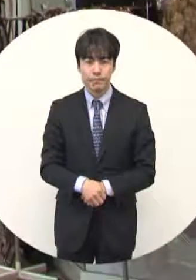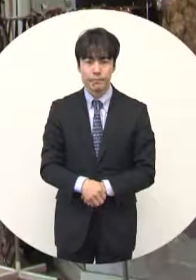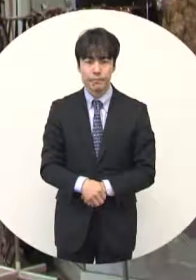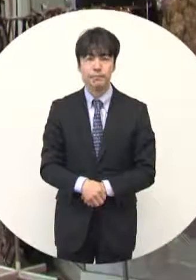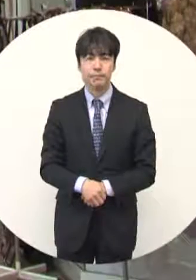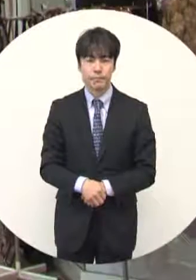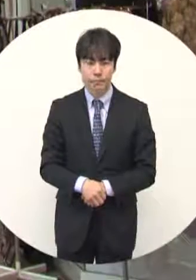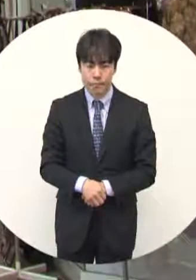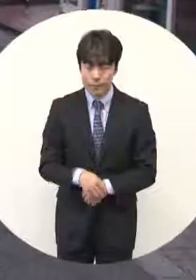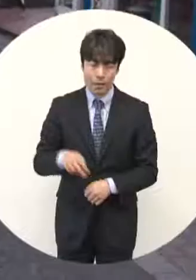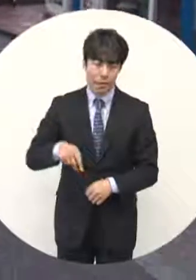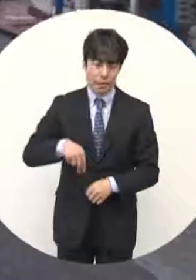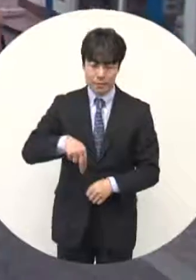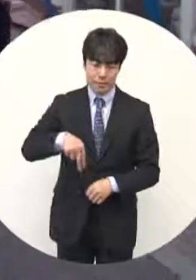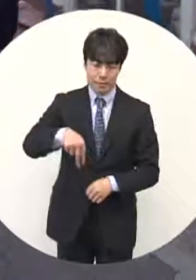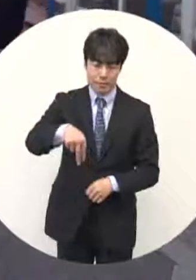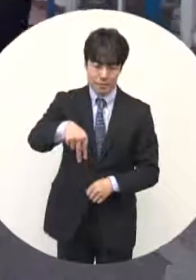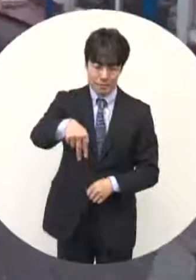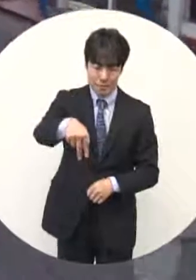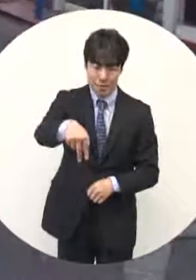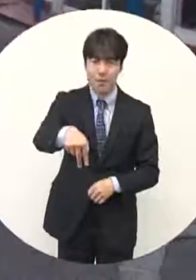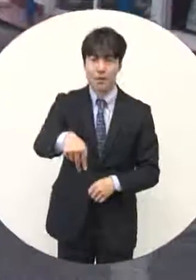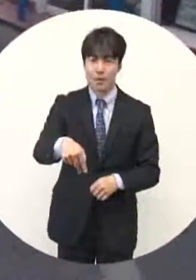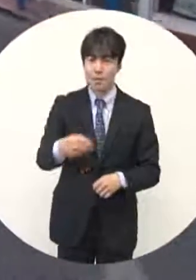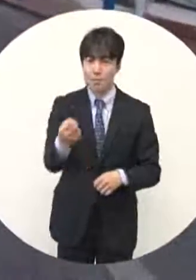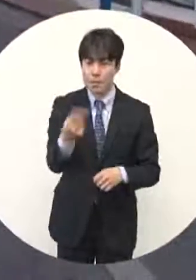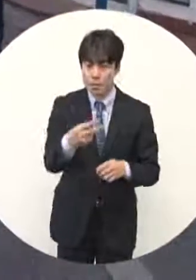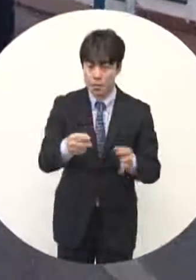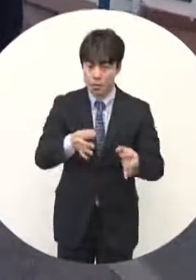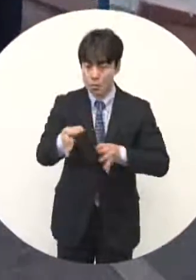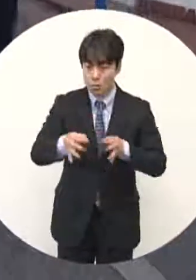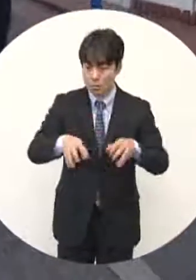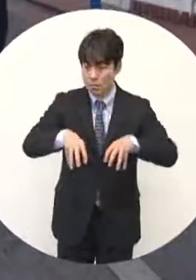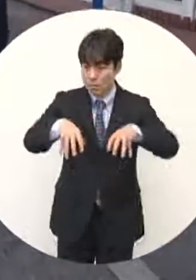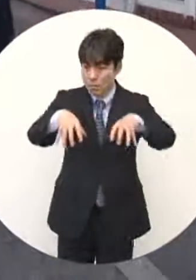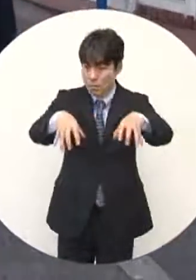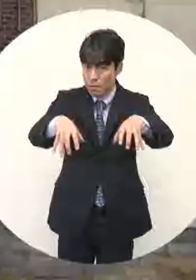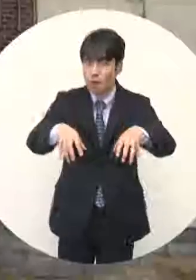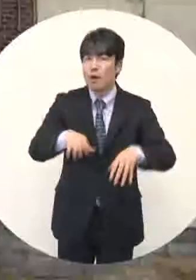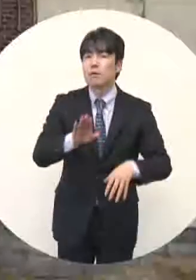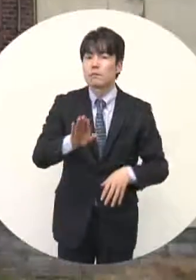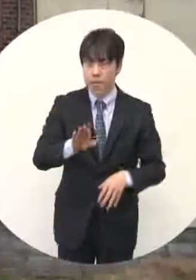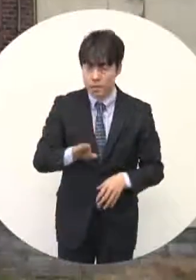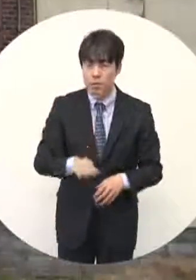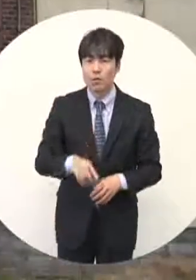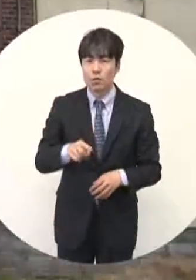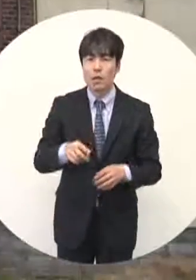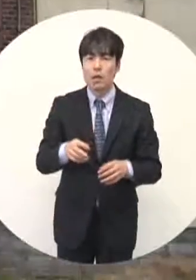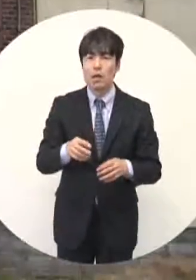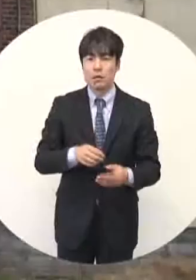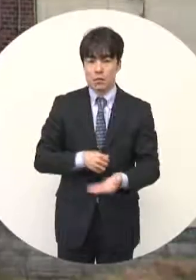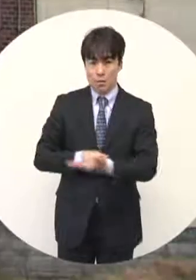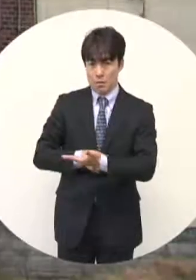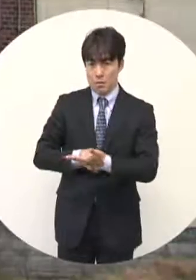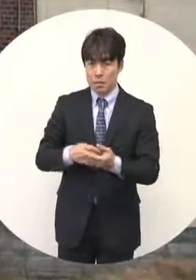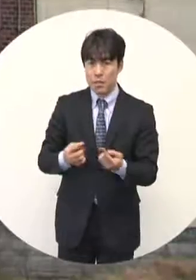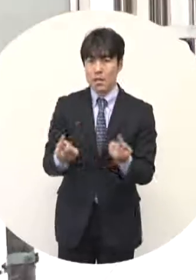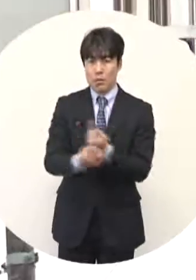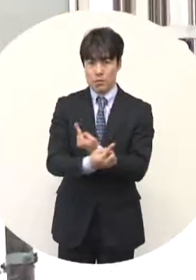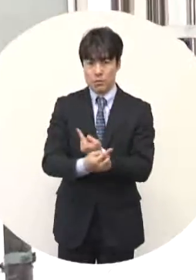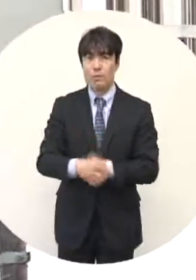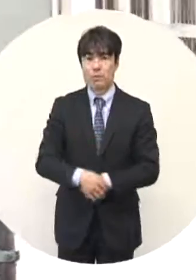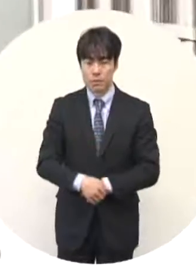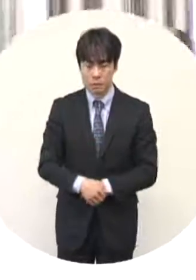だいぶ歩いてきてまたまたお店が並んでいますね。 そうですね、この辺りから蒲生ショッピングモール商店街っていうんです